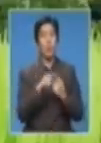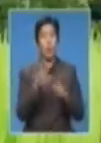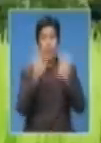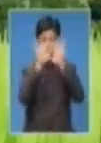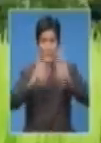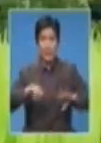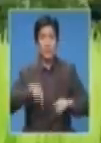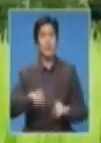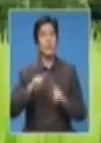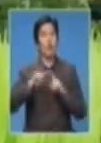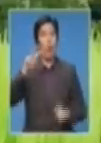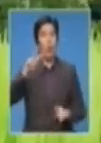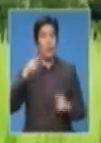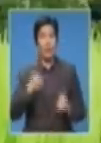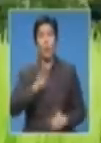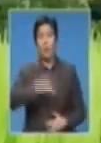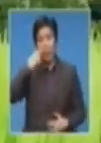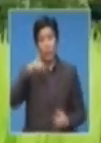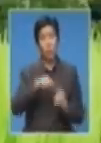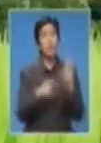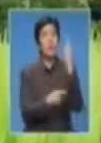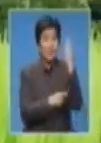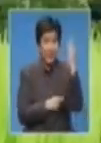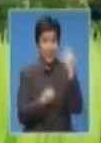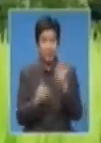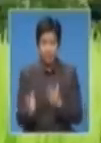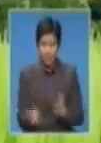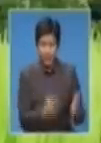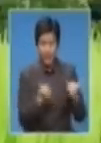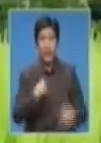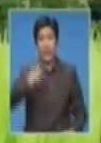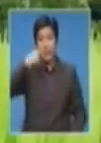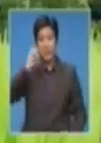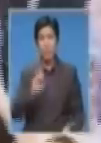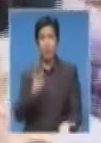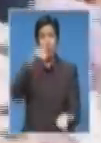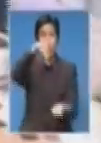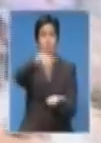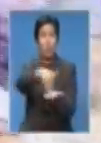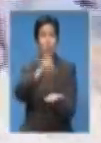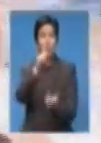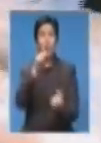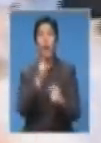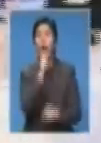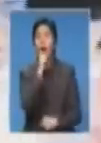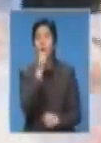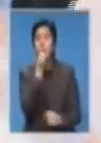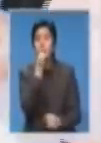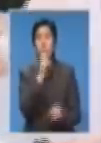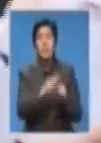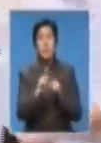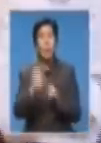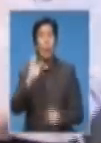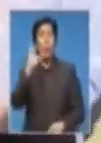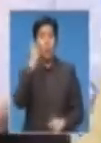ดับ2นะเพราะนั้นก็ไปดูด้วยตรงนี้นะครับเพราะนั้นการผลักดันให้ไทยเป็นศูนย์กลางอาหารของโลกนั้นมีความจำเป็นนะครับไปดูที่ผมบอ